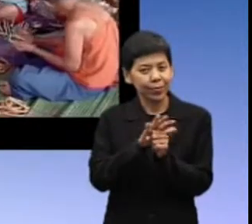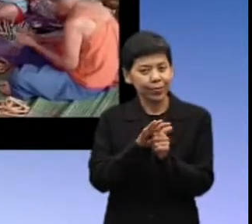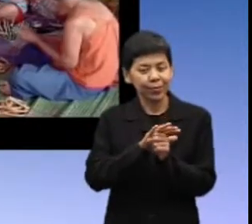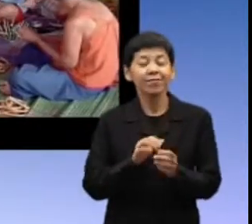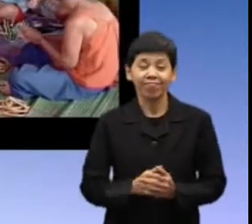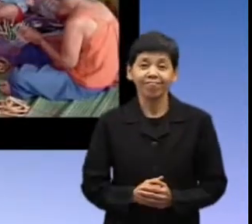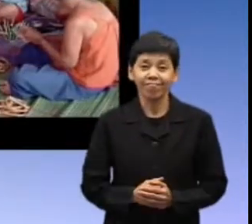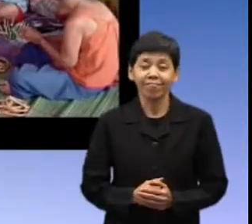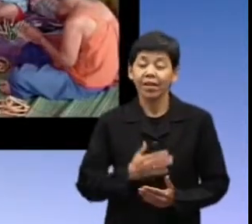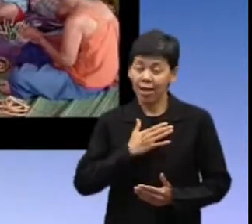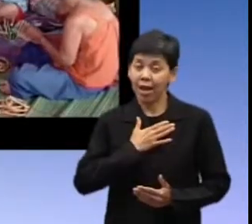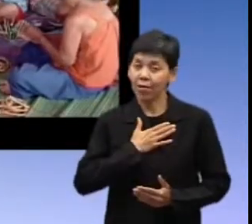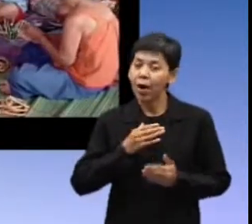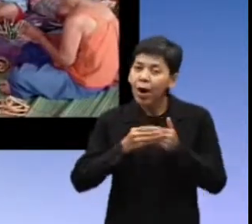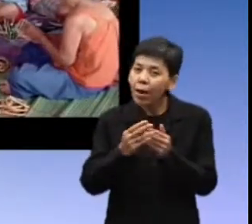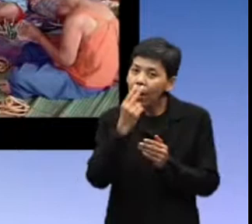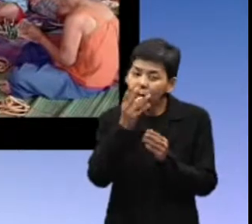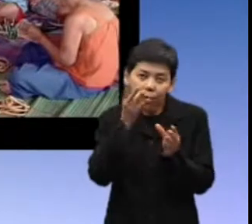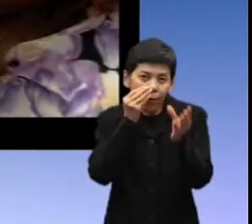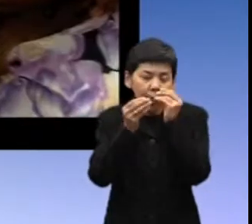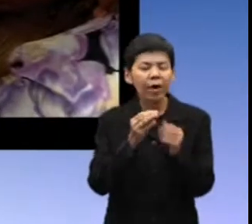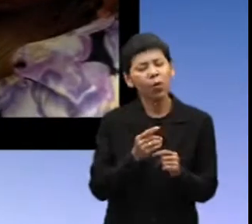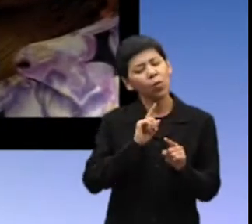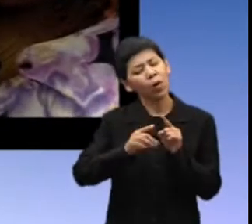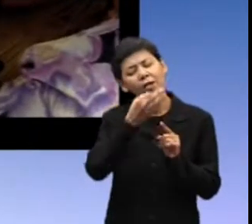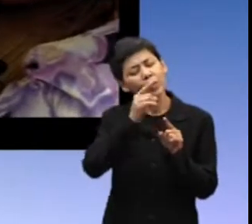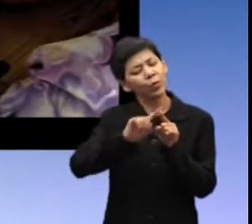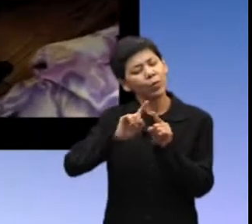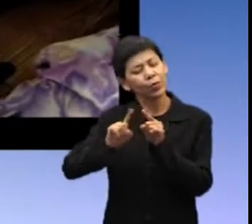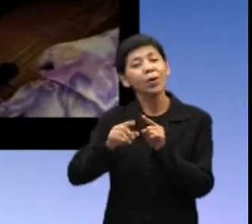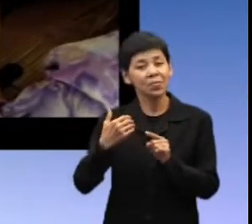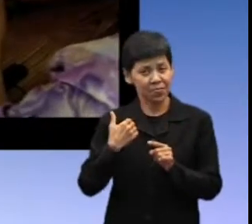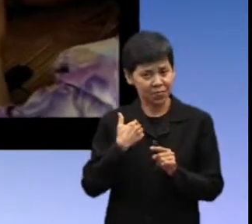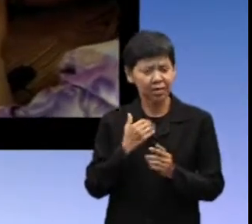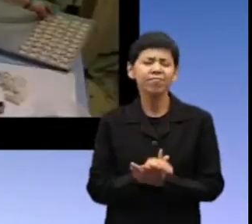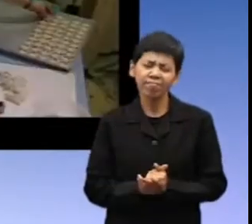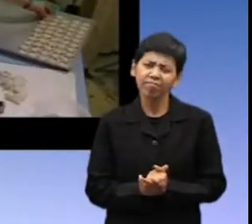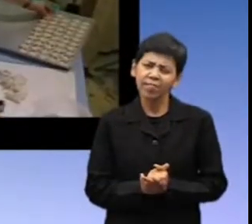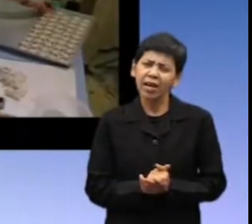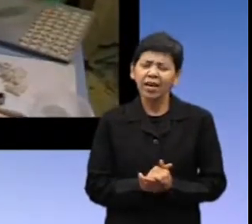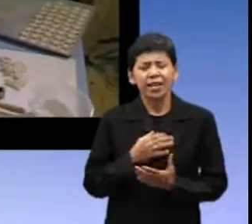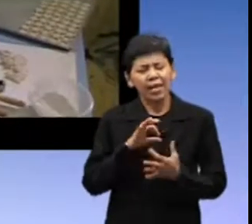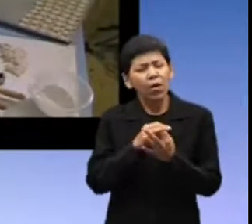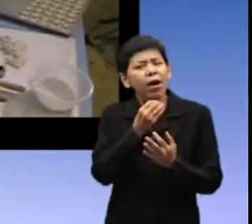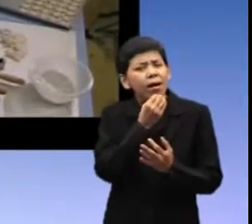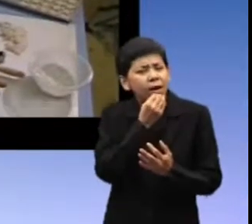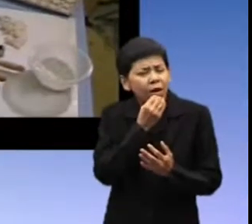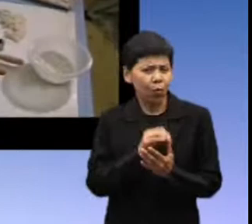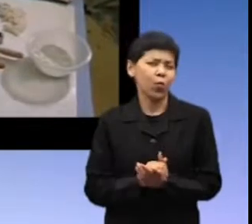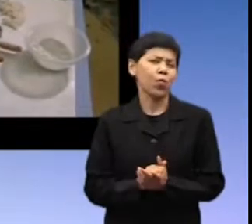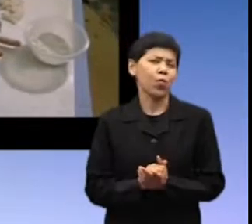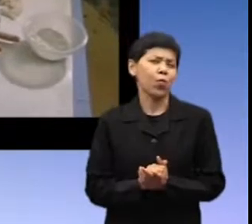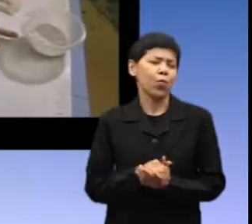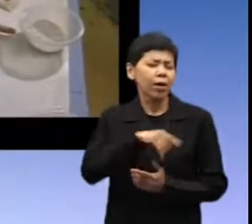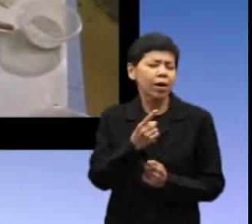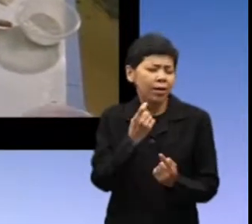ครับรายการของเราได้พาท่านผู้ชมไปสัมผัสกับมากมายหลายอาชีพแต่ดูเหมือนเรื่องอาหารการกินจะเป็นเรื่องที่ท่าน